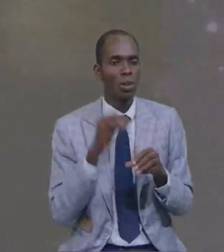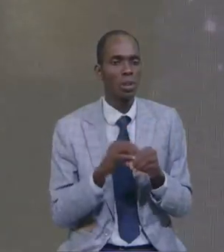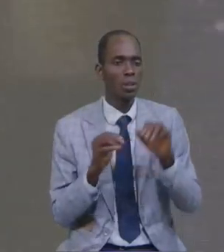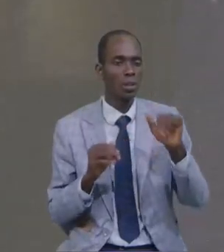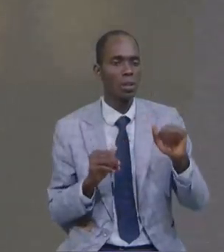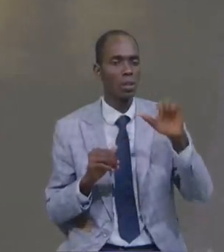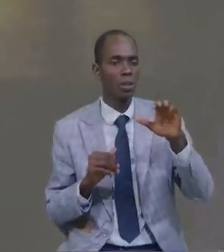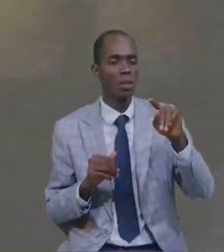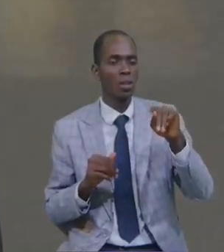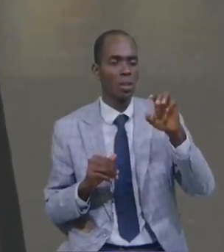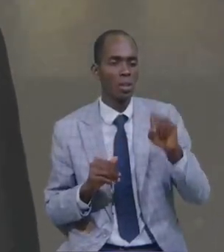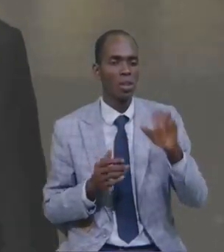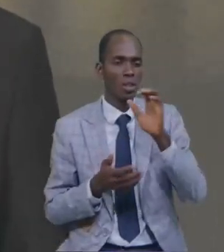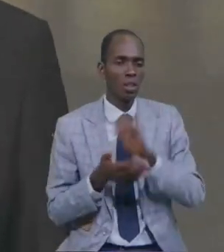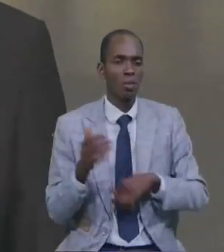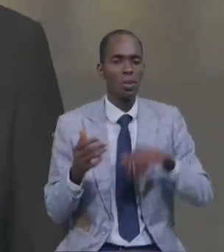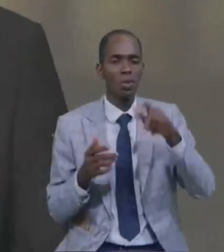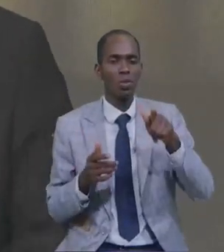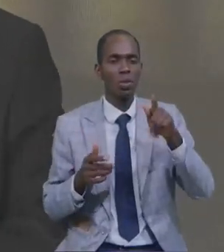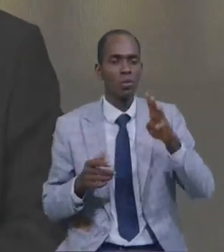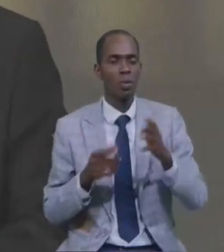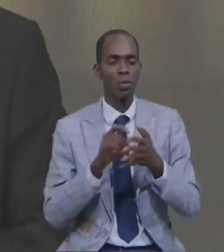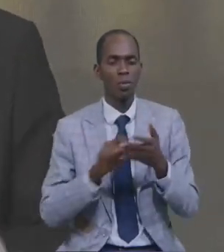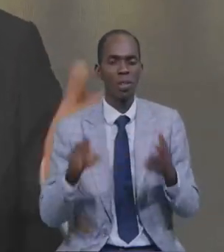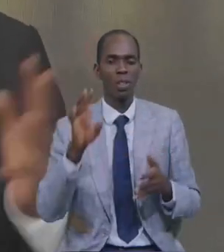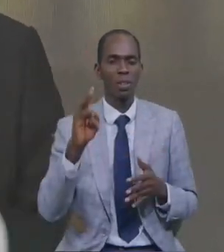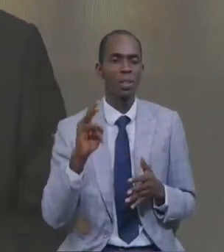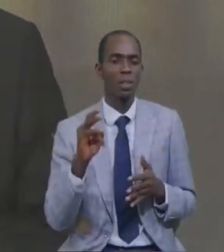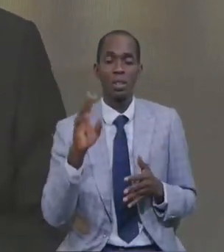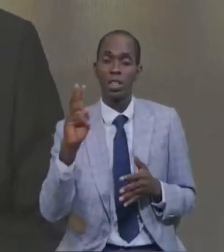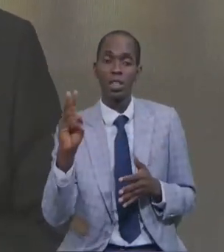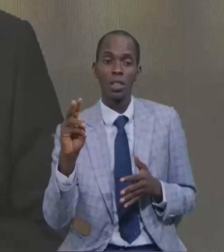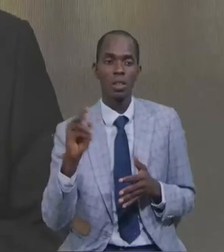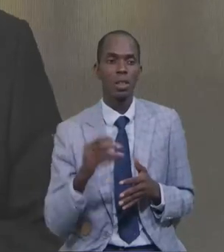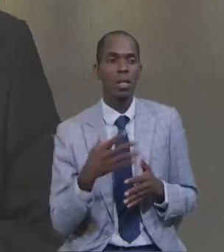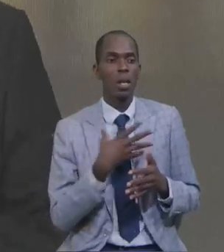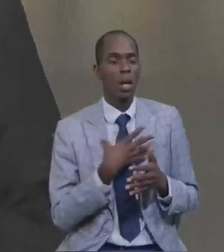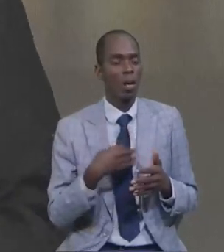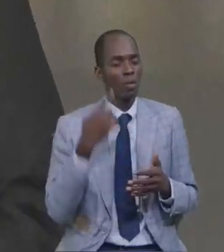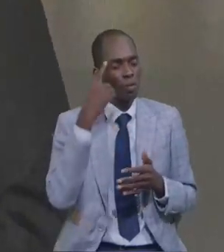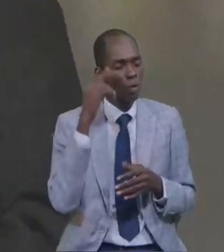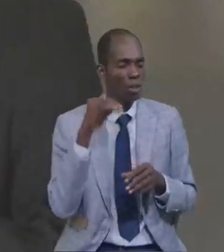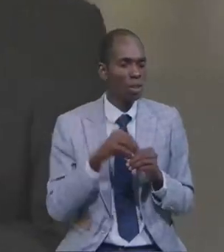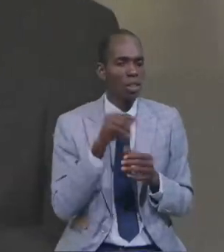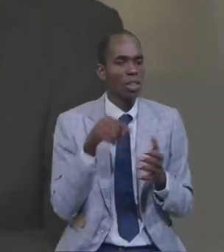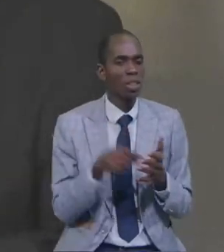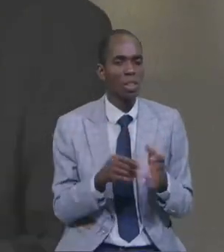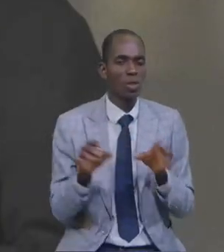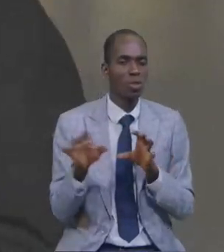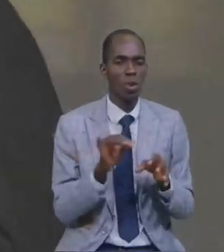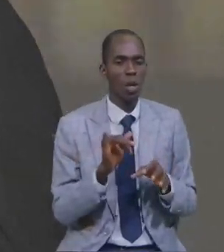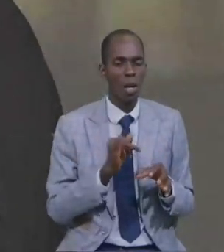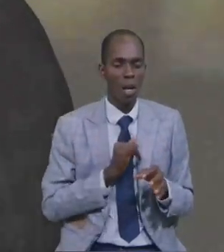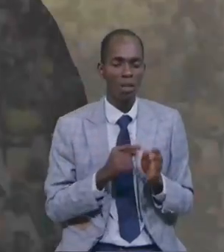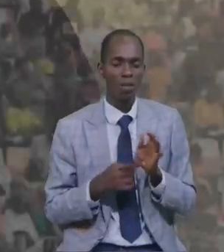16. C'est pourquoi je m'efforce. Ça, c'est l'apôtre Paul. L'apôtre Paul n'a pas